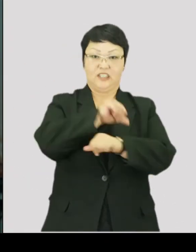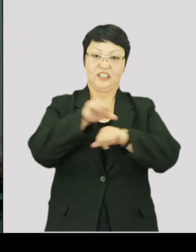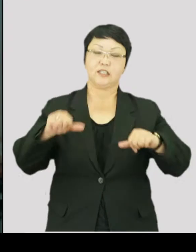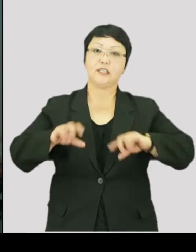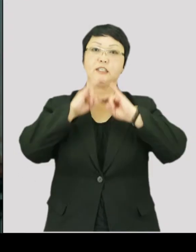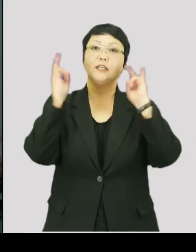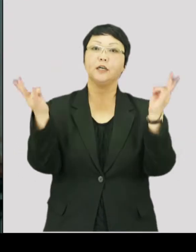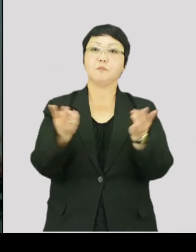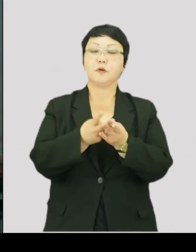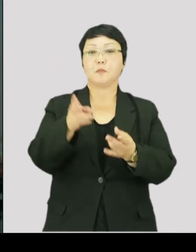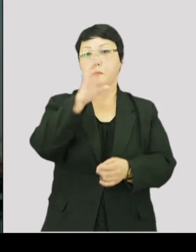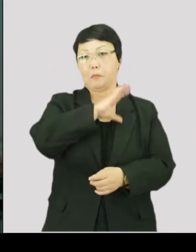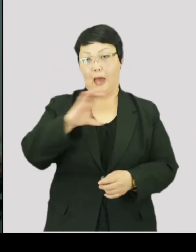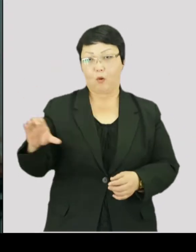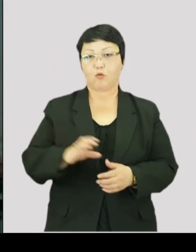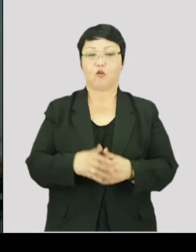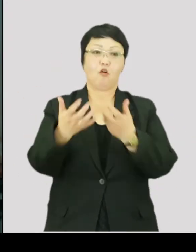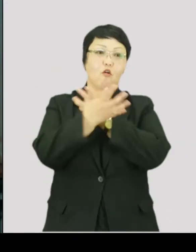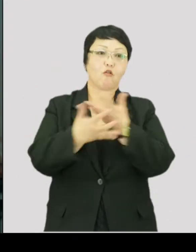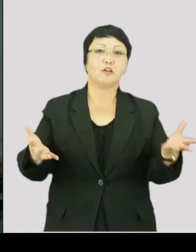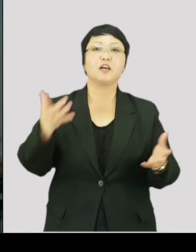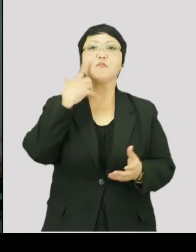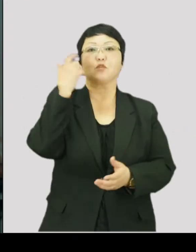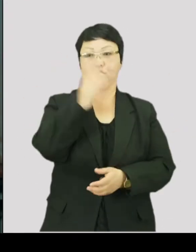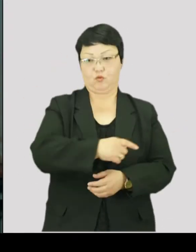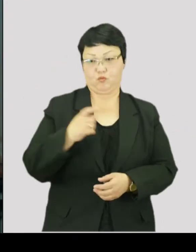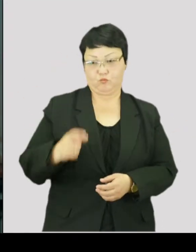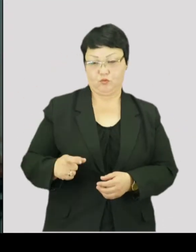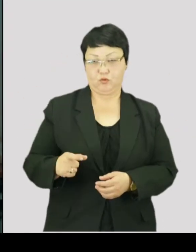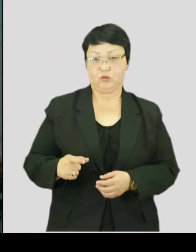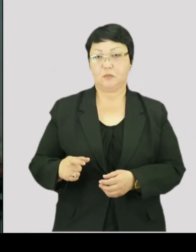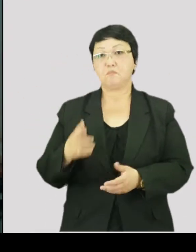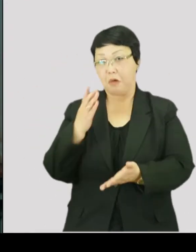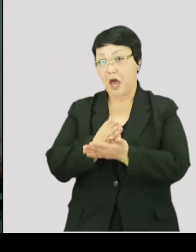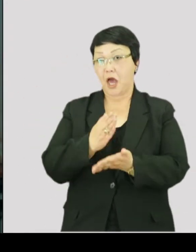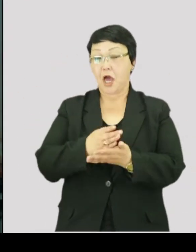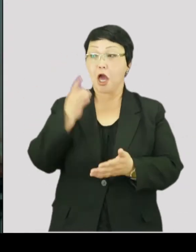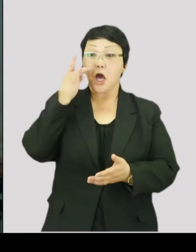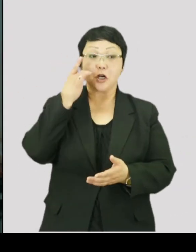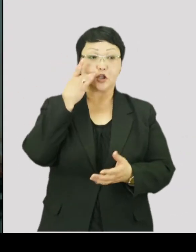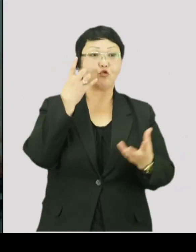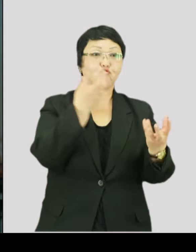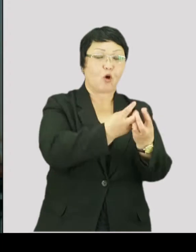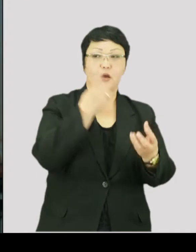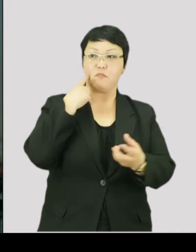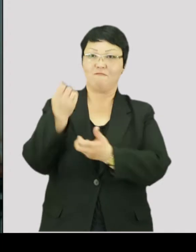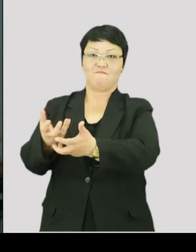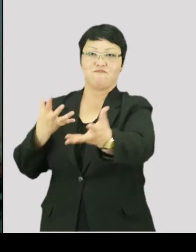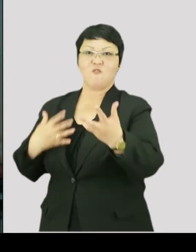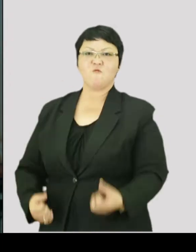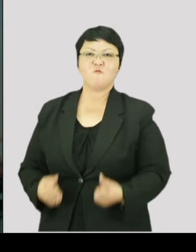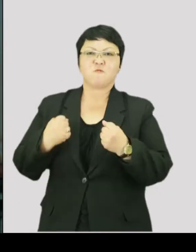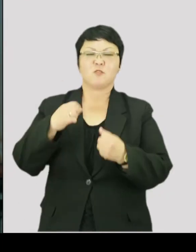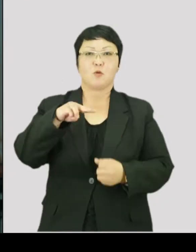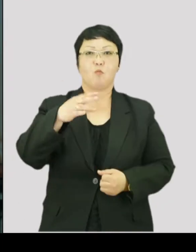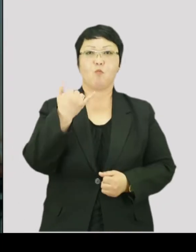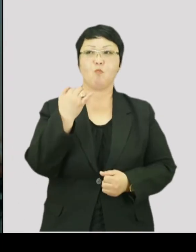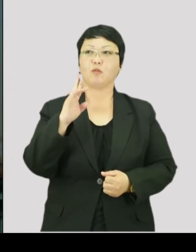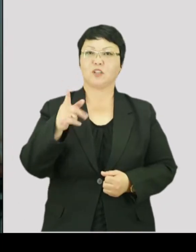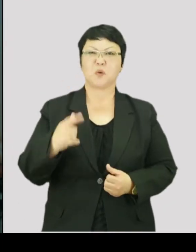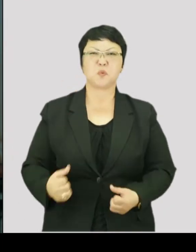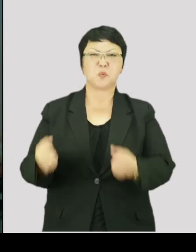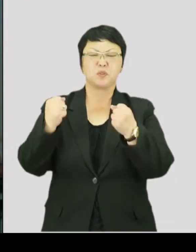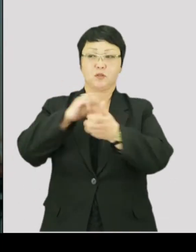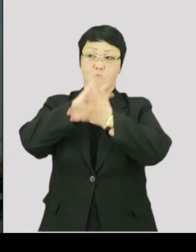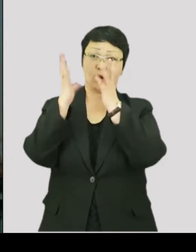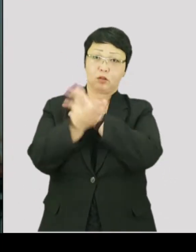нийгмийн байгууллагт одоо яг аюул олон эмэгтэйчүүд байдаг. Бараг эрэгтэйчүүдээс олон эмэгтэйчүүд байдаг. Ам мундаг. Гэтэ тэдний өмнө тулгарч байгаа бэрхшээл бол